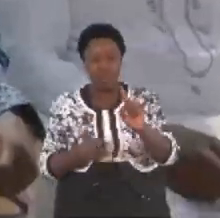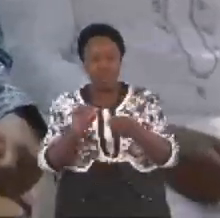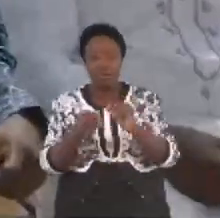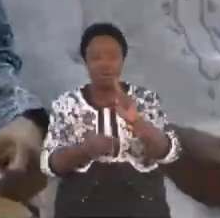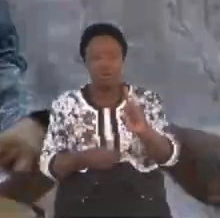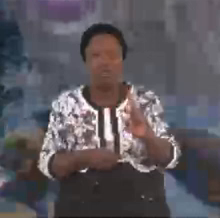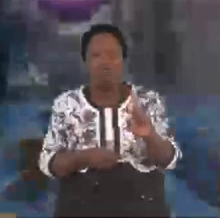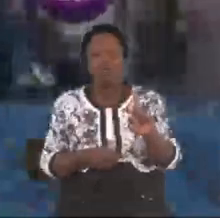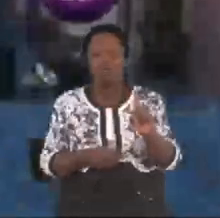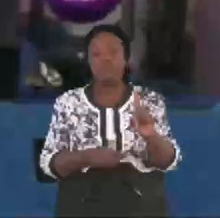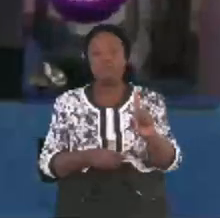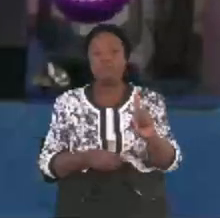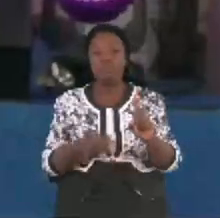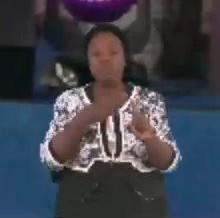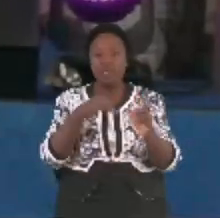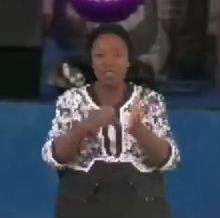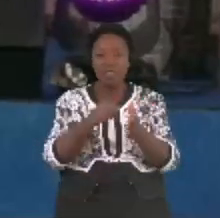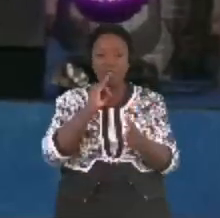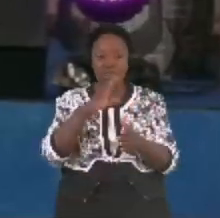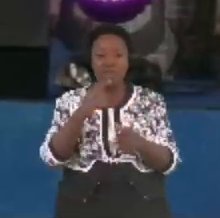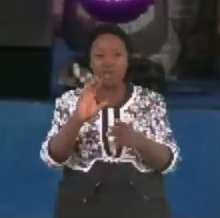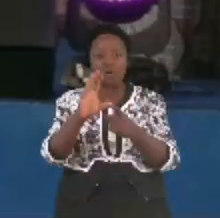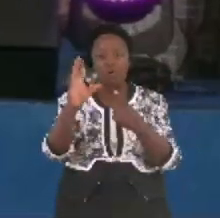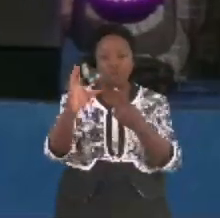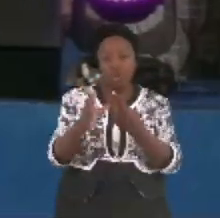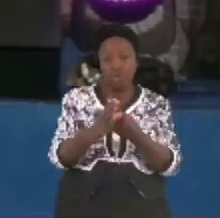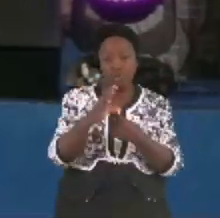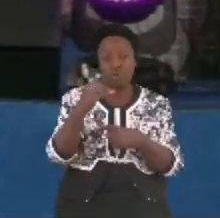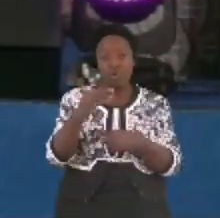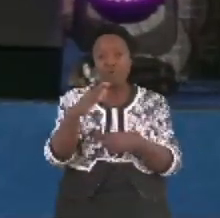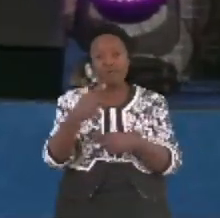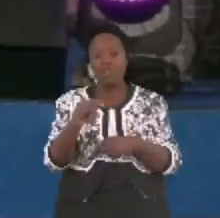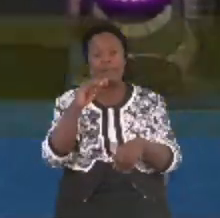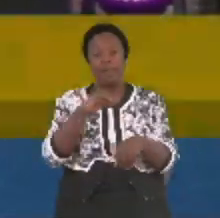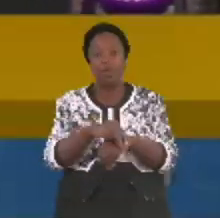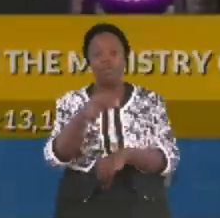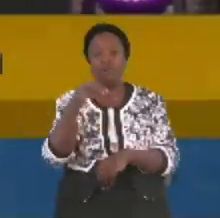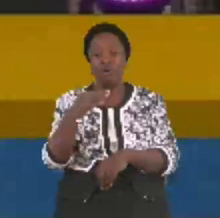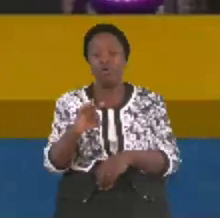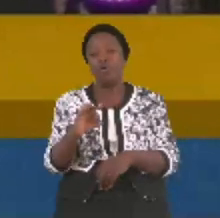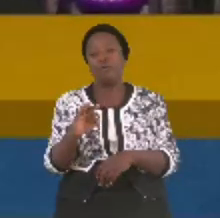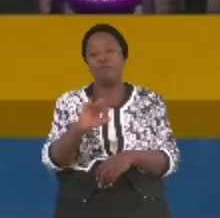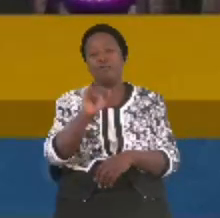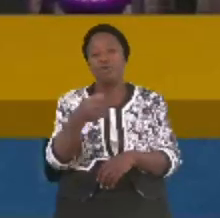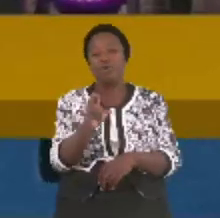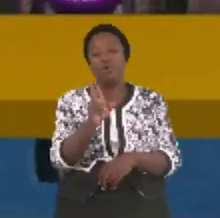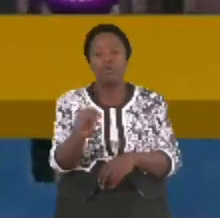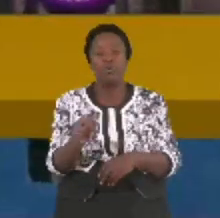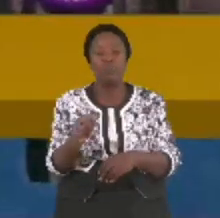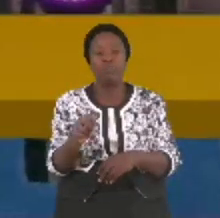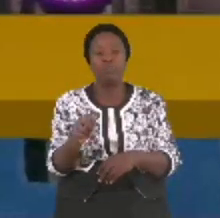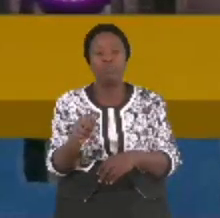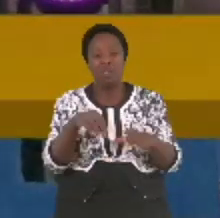le fondement du ministère de Jean. Voyons Luc